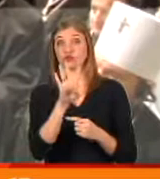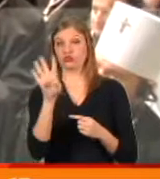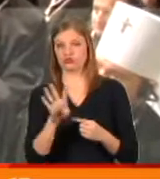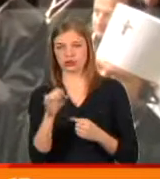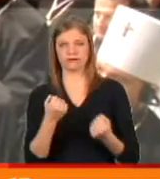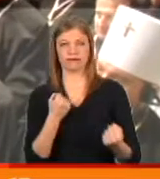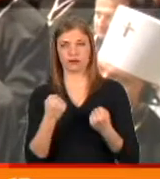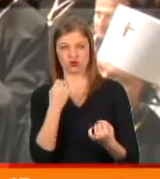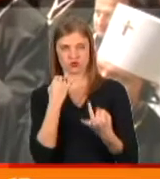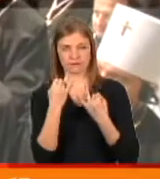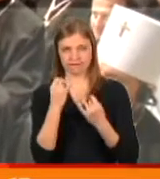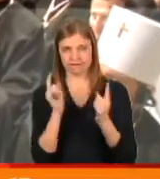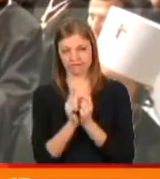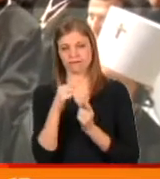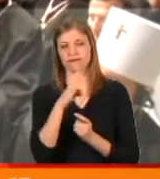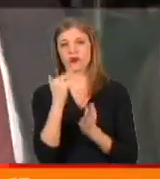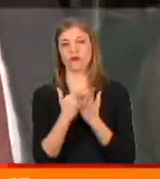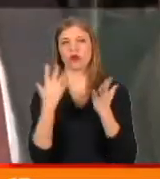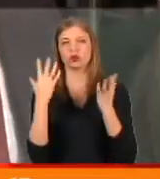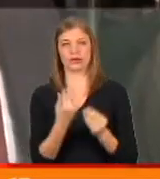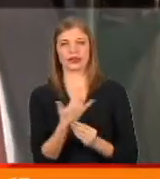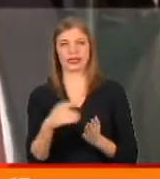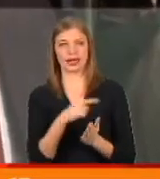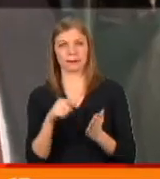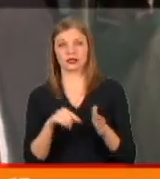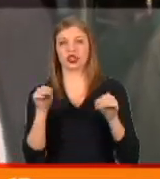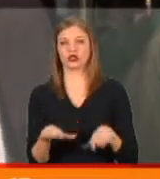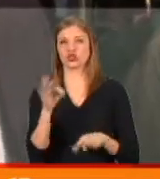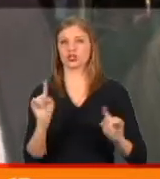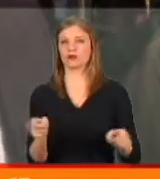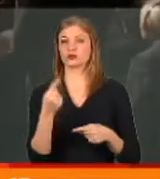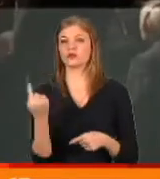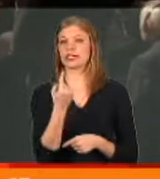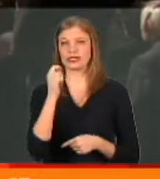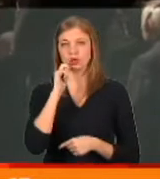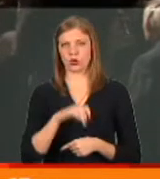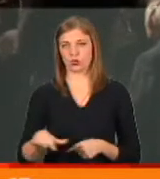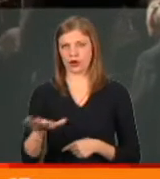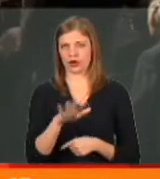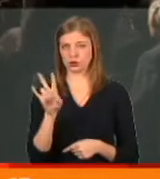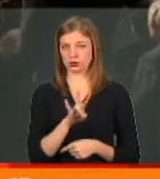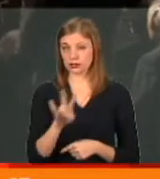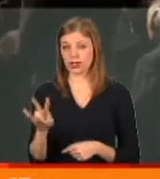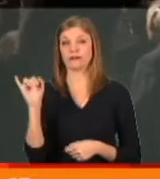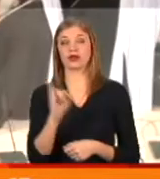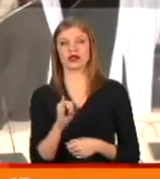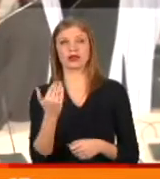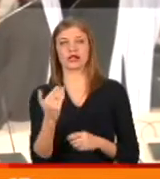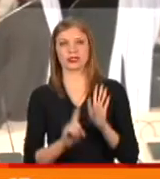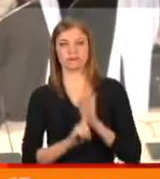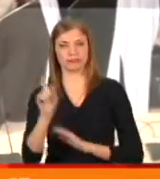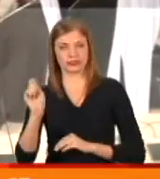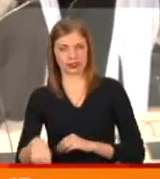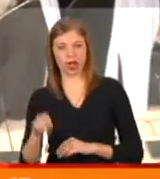триває напружена розмова. На порядку денному кілька питань. Рішення про створення єдиної української помісної церкви, її старту